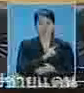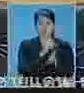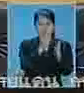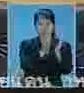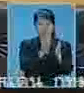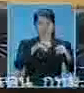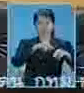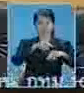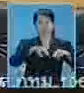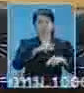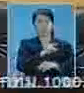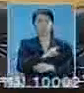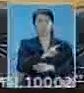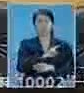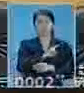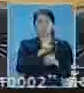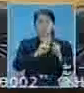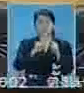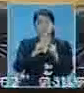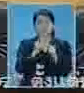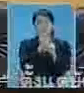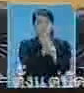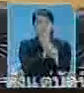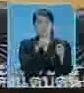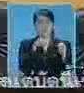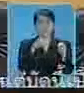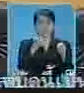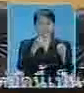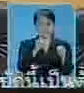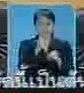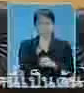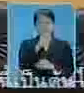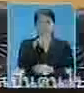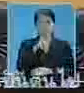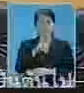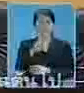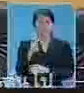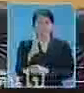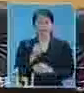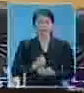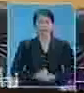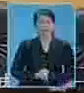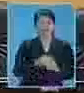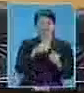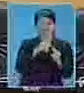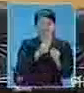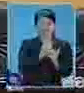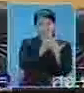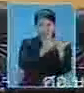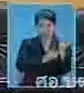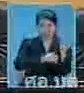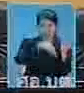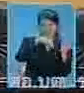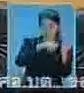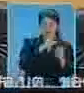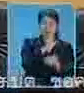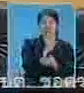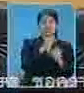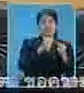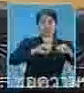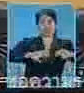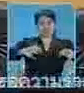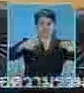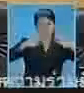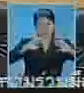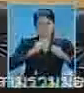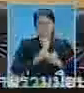กับดูแลโดยทั่วไปตามมาตรา10ของพ.ร.บ.สลากกินแบ่งรัฐบาลในที่นี้ก็คือดูแลทางด้านนโยบายน